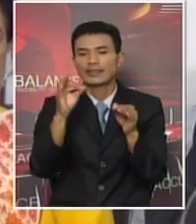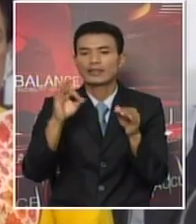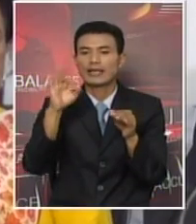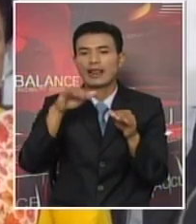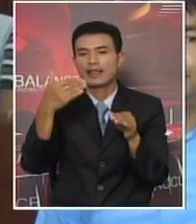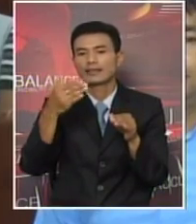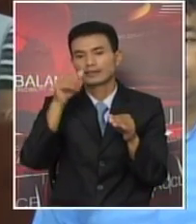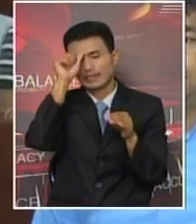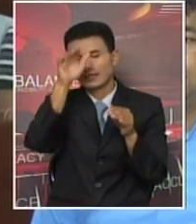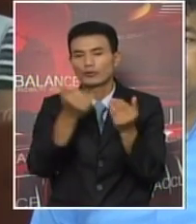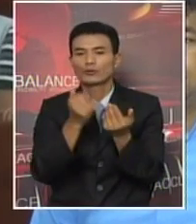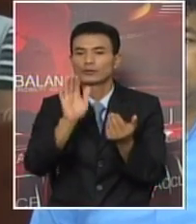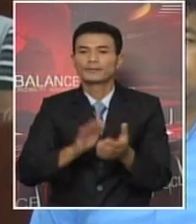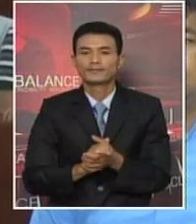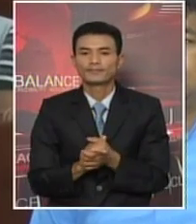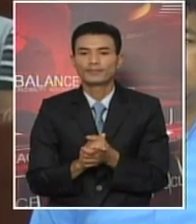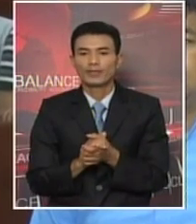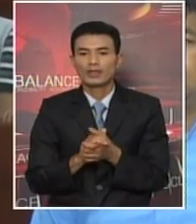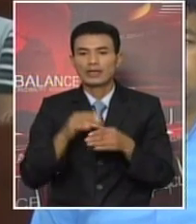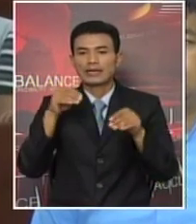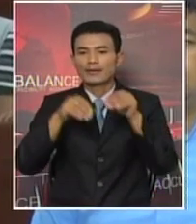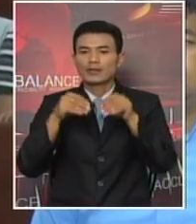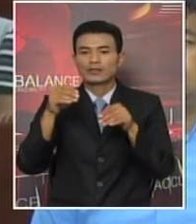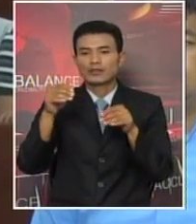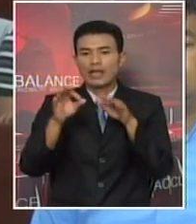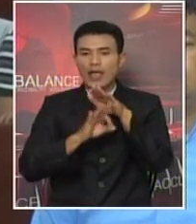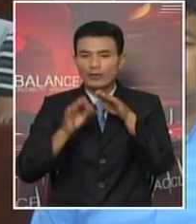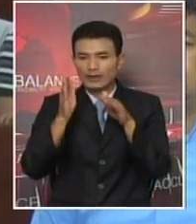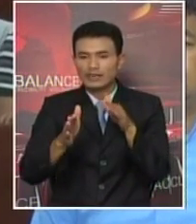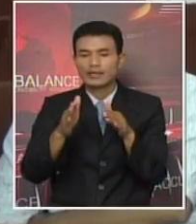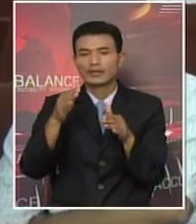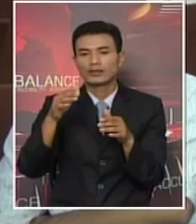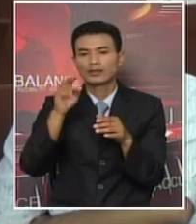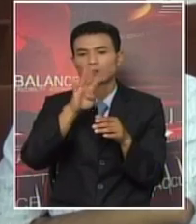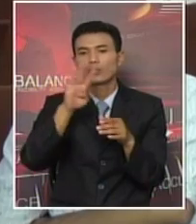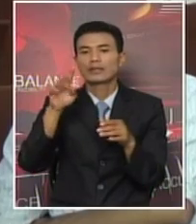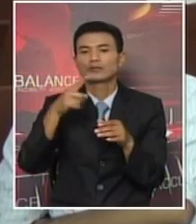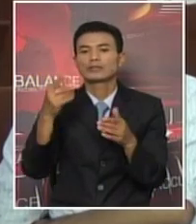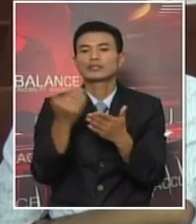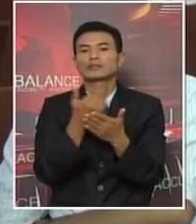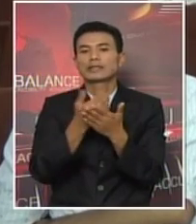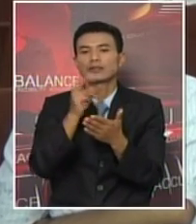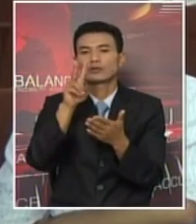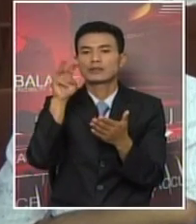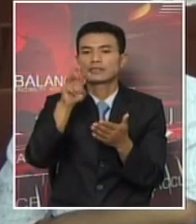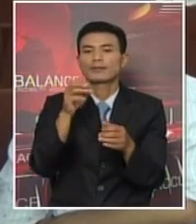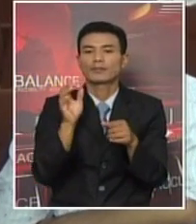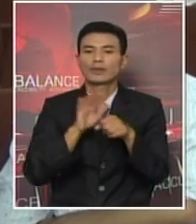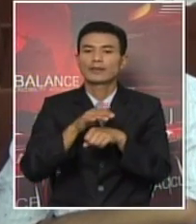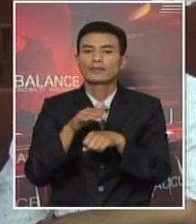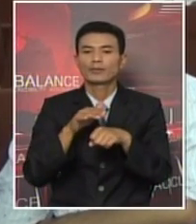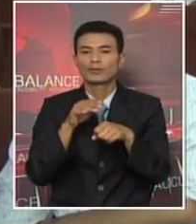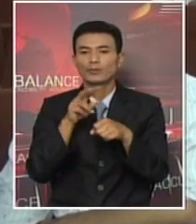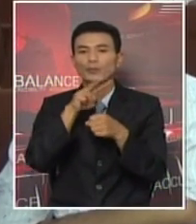निर्देशन दिन चाहन्छ। निर्वाचन आयोगले तेस्रो चरणको निर्वाचन पर्यवेक्षणका लागि 44 संस्थाका करिब 2000 भन्दा बढी पर्यवेक्षकलाई